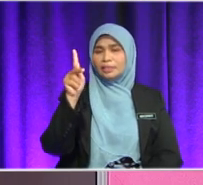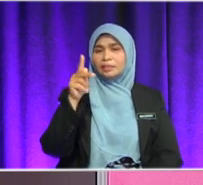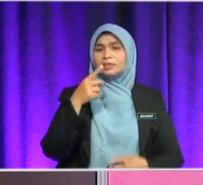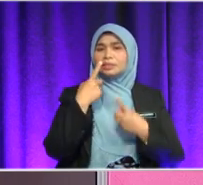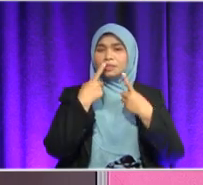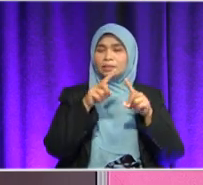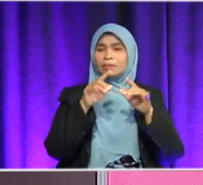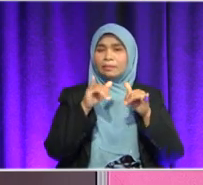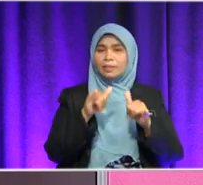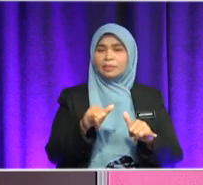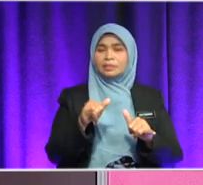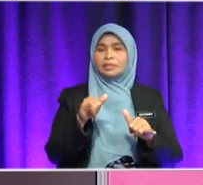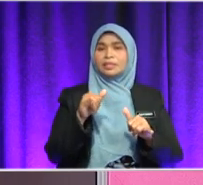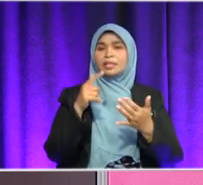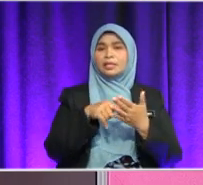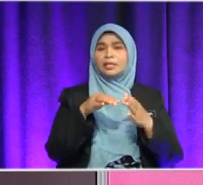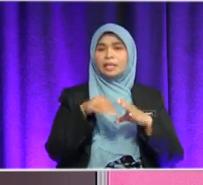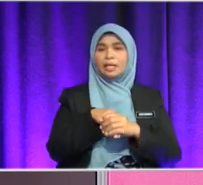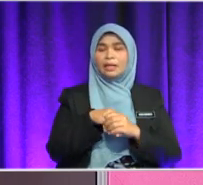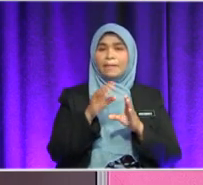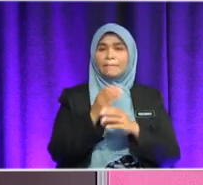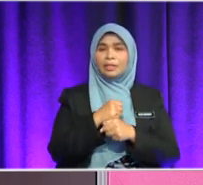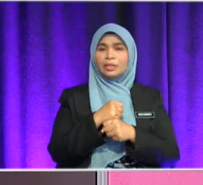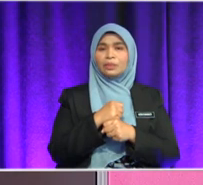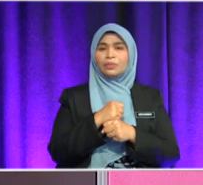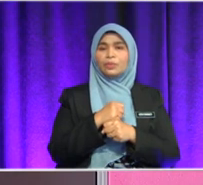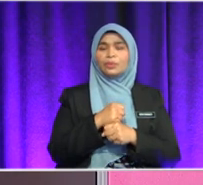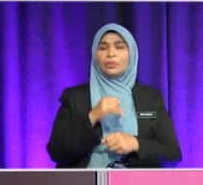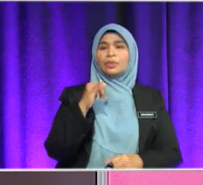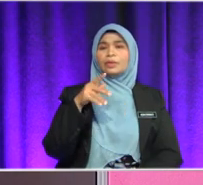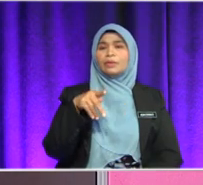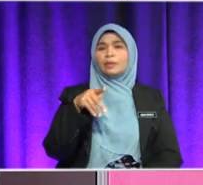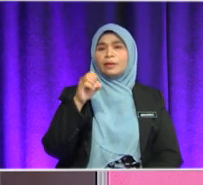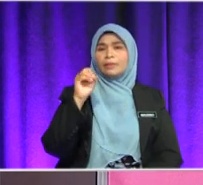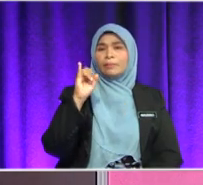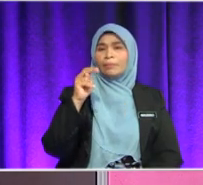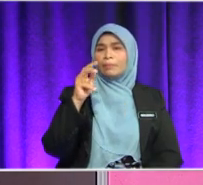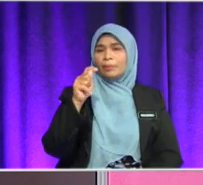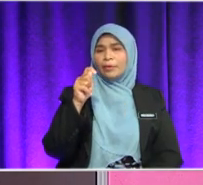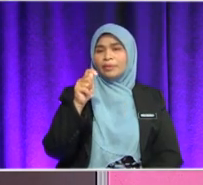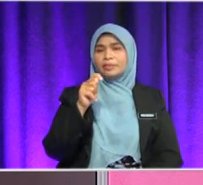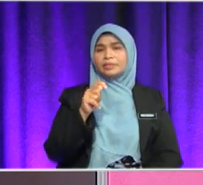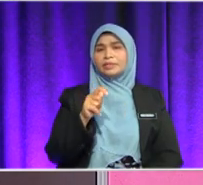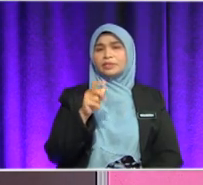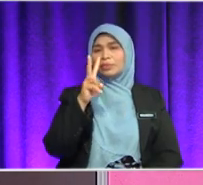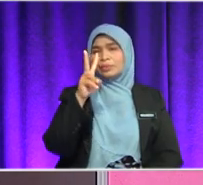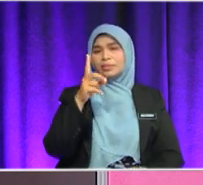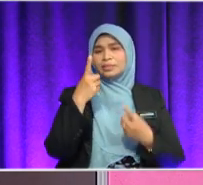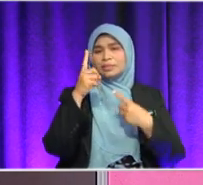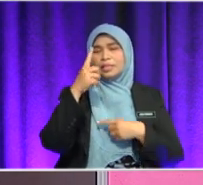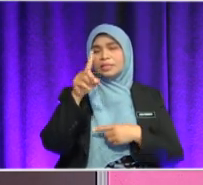masih lagi dalam bentuk poin soal ini soal dan jawaban